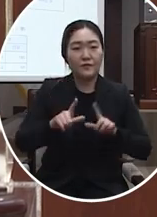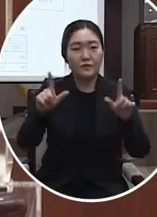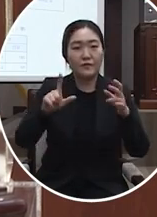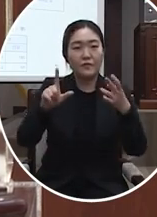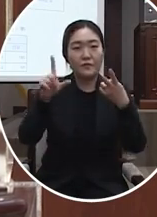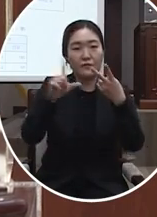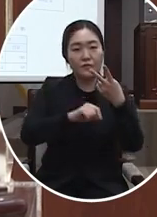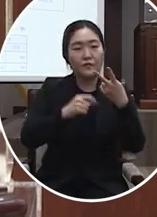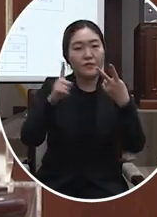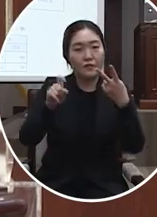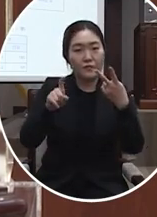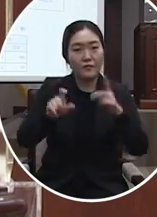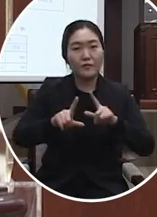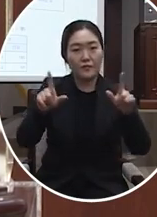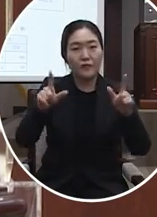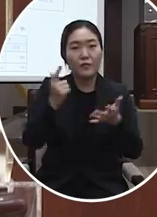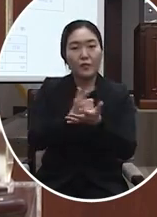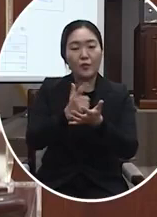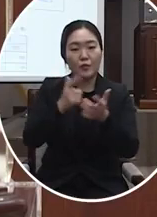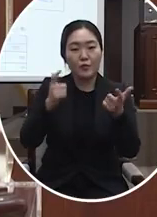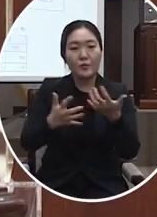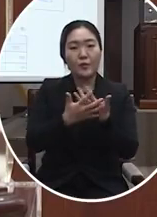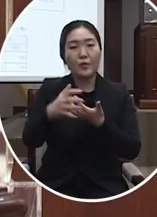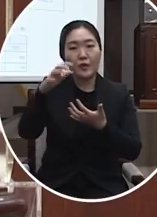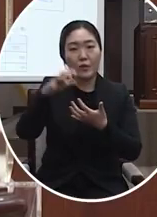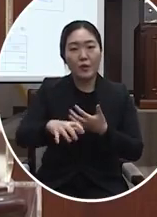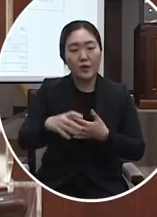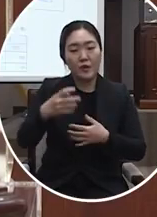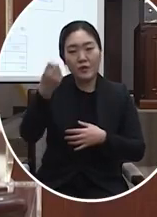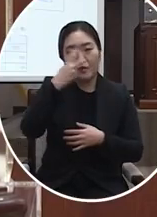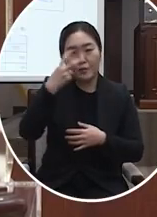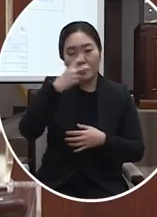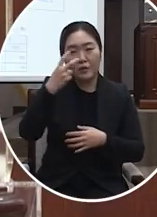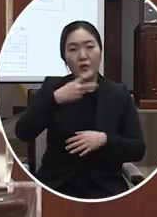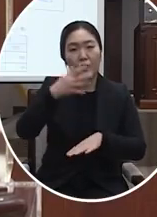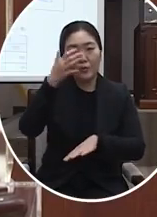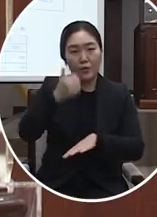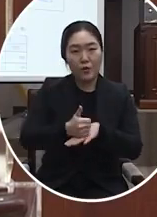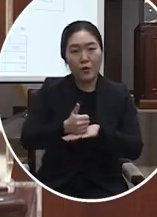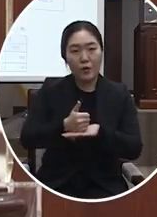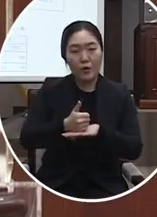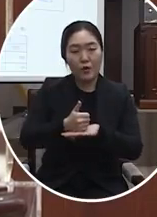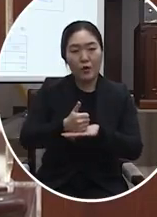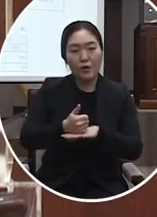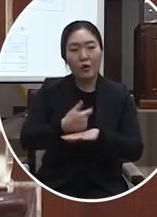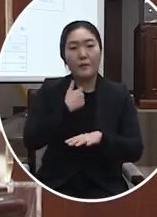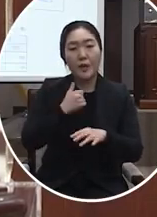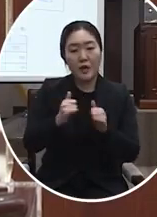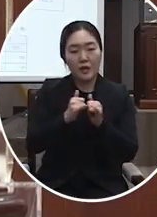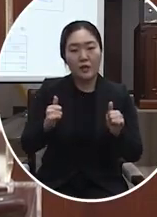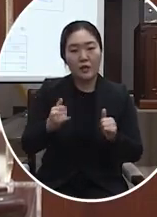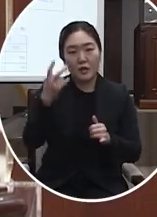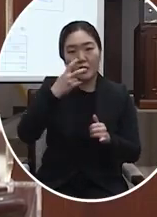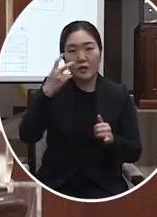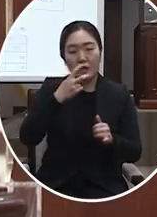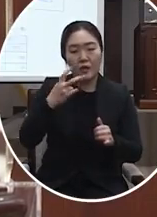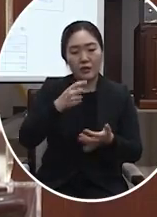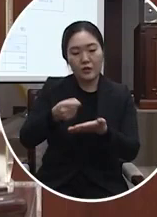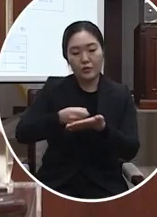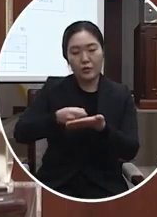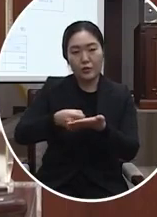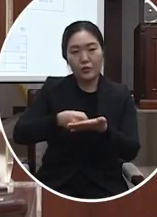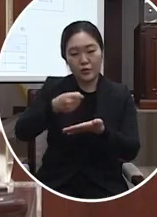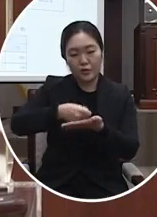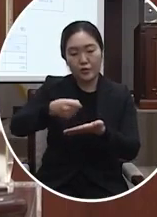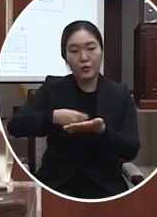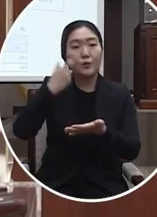2019년 2월 11일 농원구민에 관한 시설 및 환경 개선을 위한 설문조사를 시설 이용자 572명으로부터 오프라인